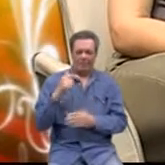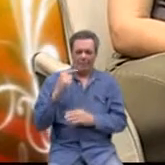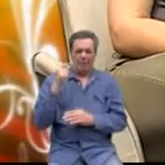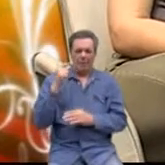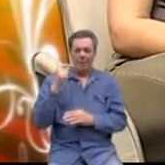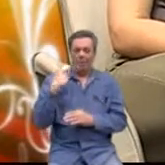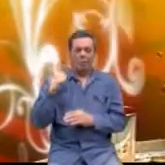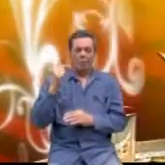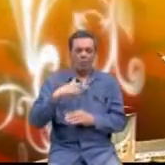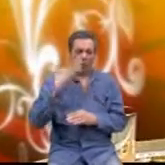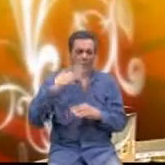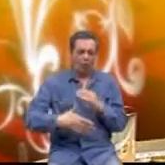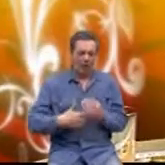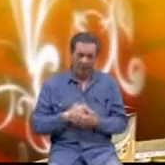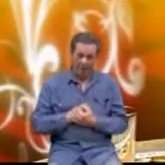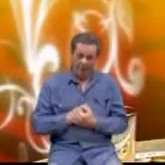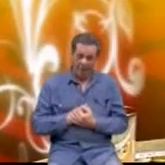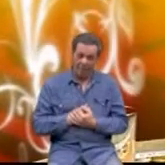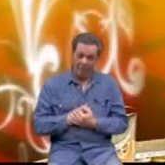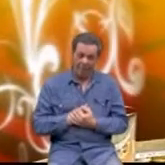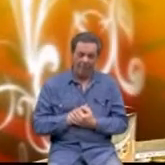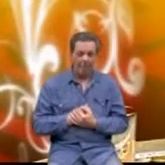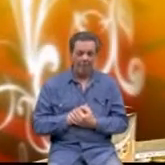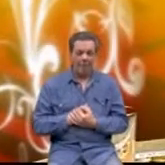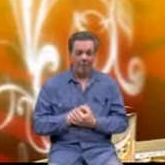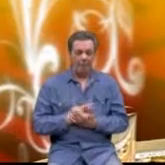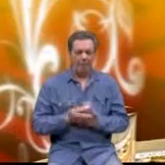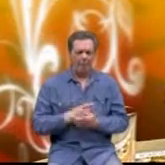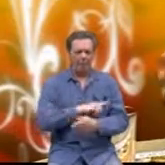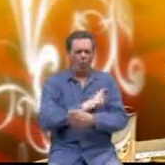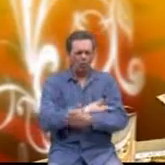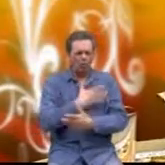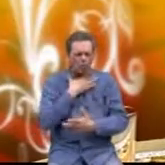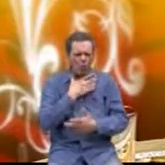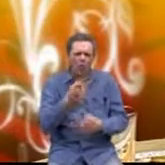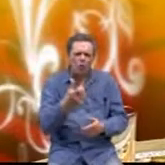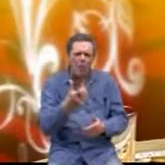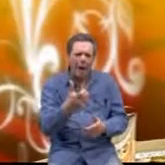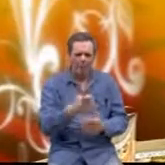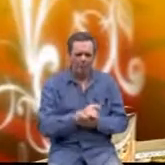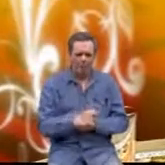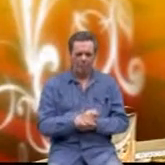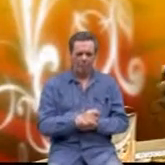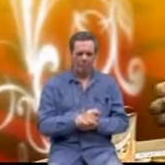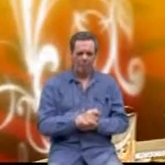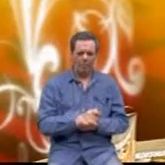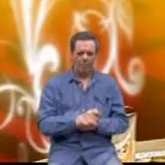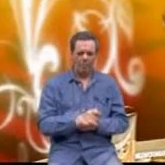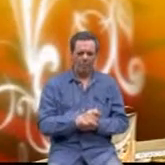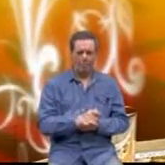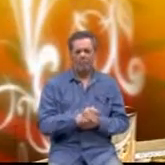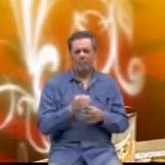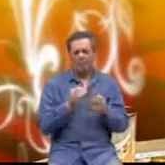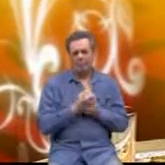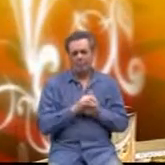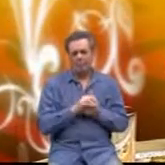samouvida, došli smo čak i do kraja, nisam još pitala osnažujuća škola, ali to ste mi spomenuli tamo što je socijalna isključena.